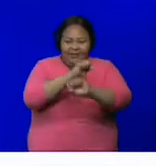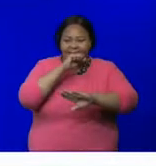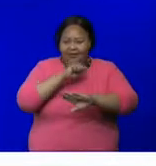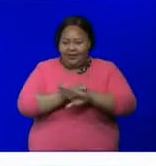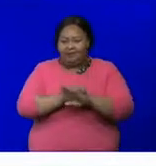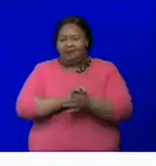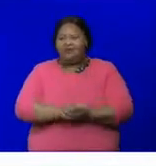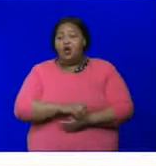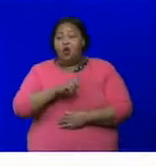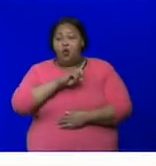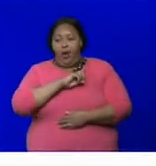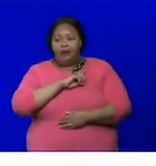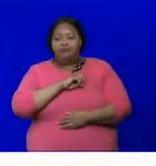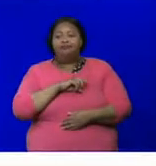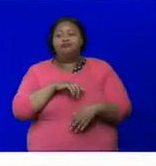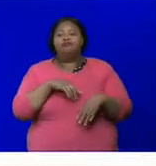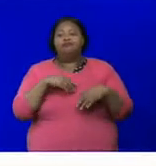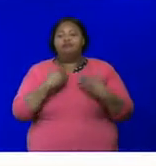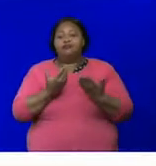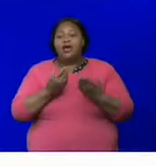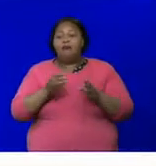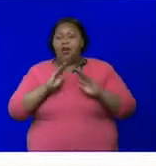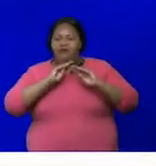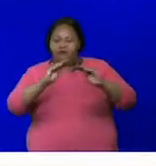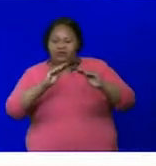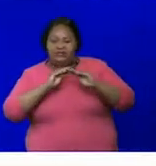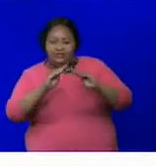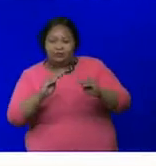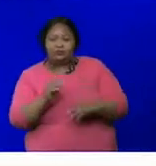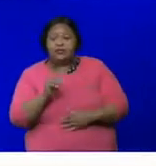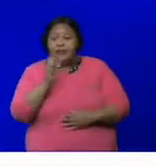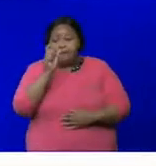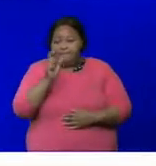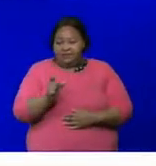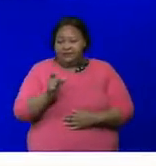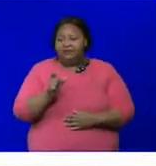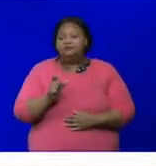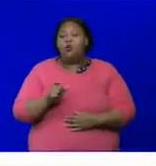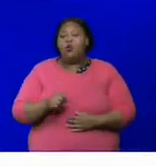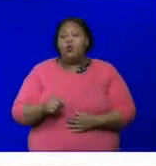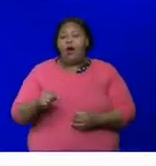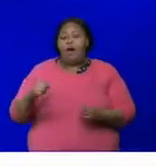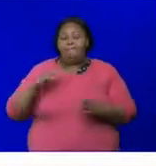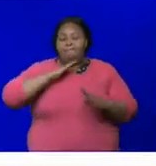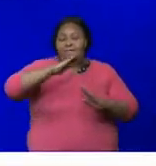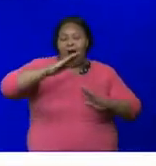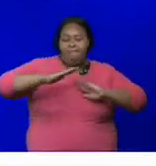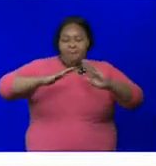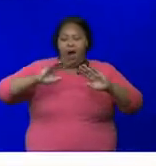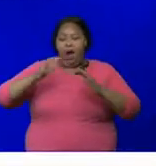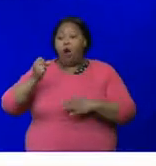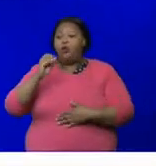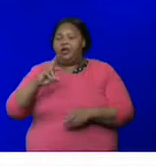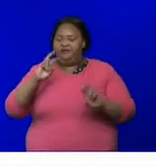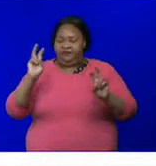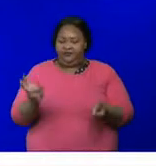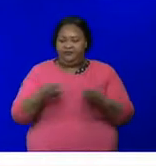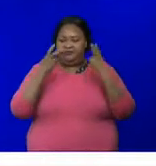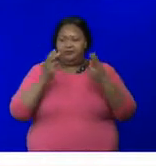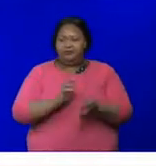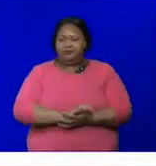kanjani umuntu lodibena lo sama kubamba noma kokuhlwengula I am 10 years old I like the